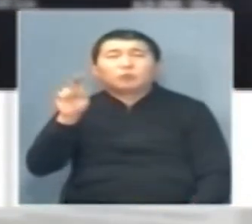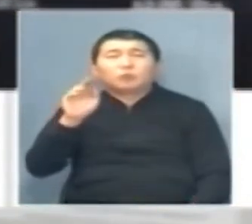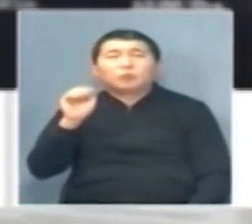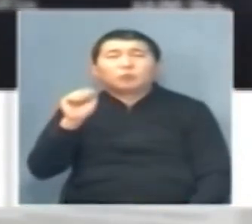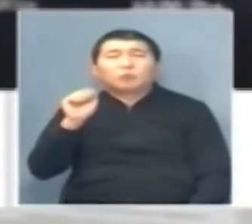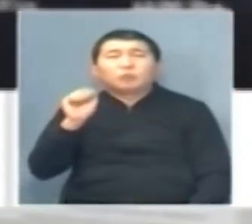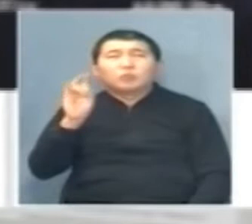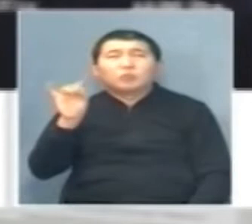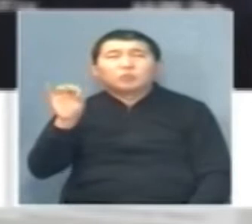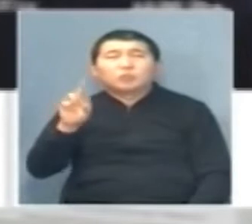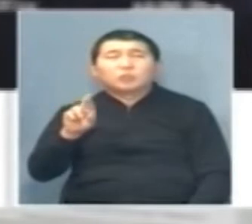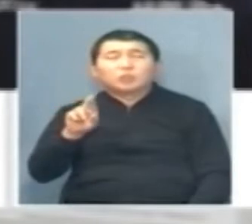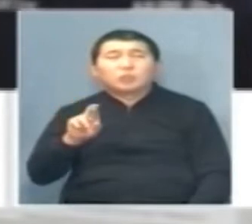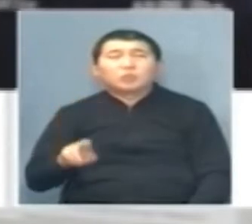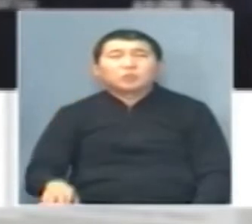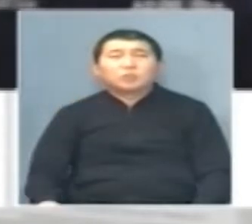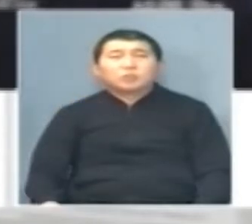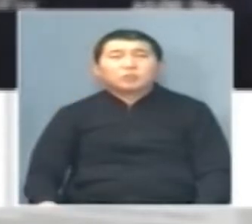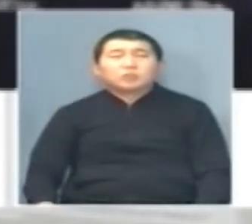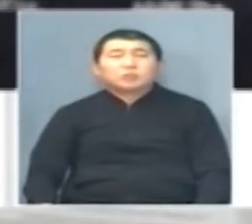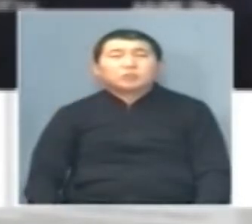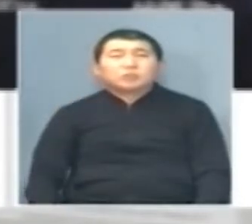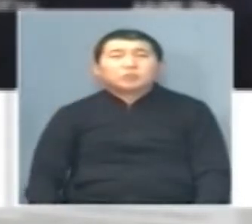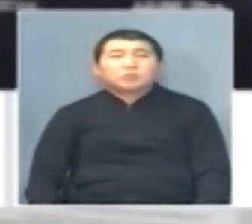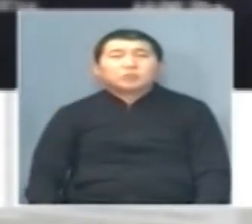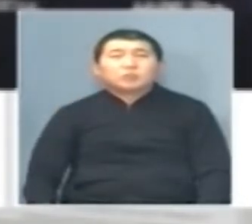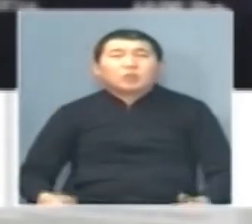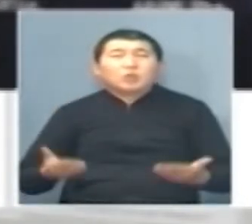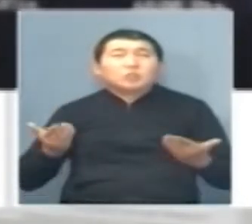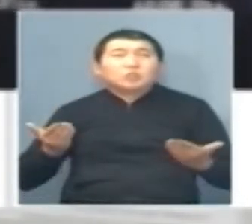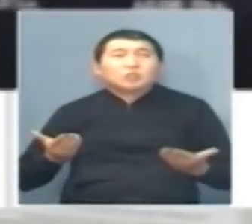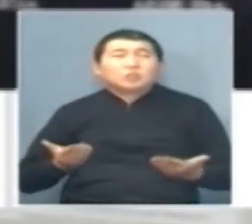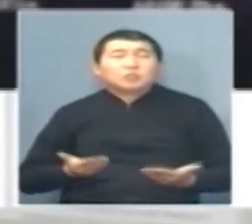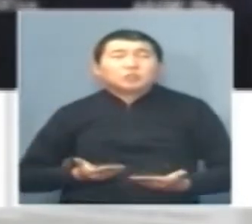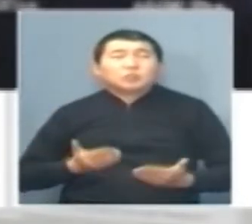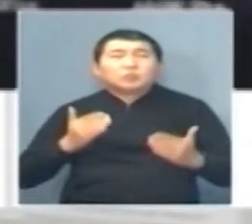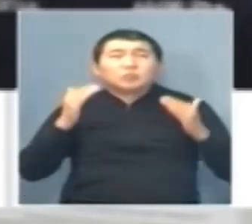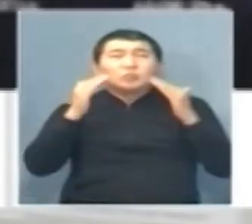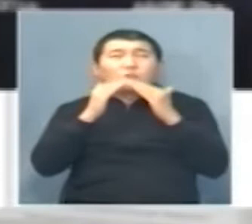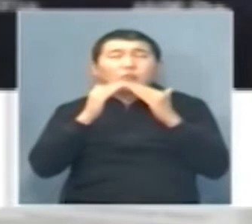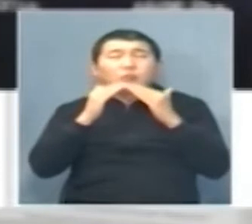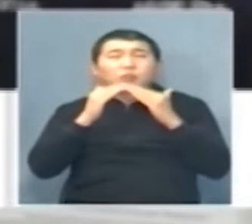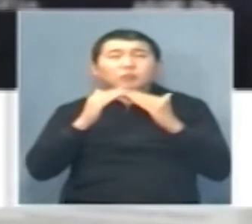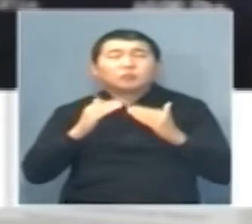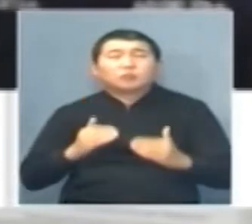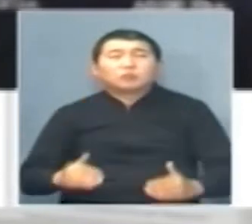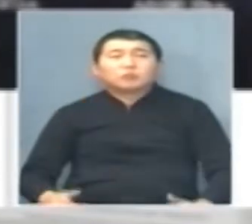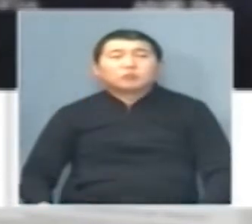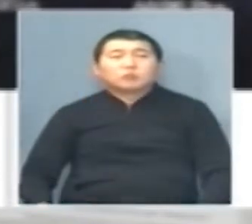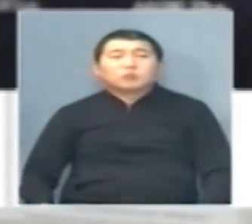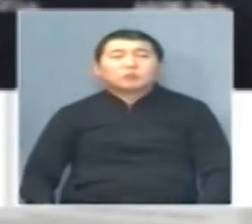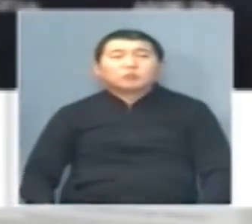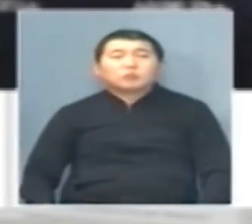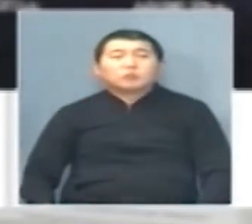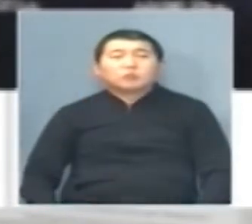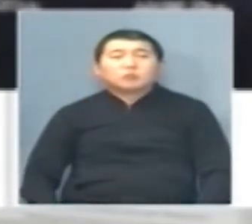особенностей, невозможно обойтись без отопления жилых домов. А с понижением температурного фона жители в ряде районов области уже